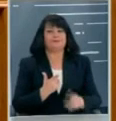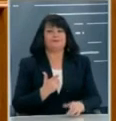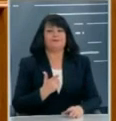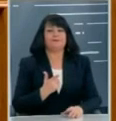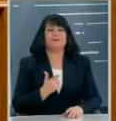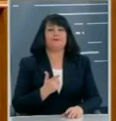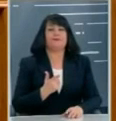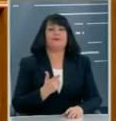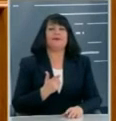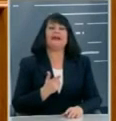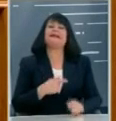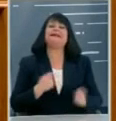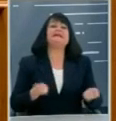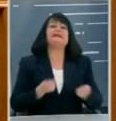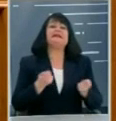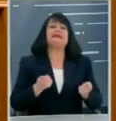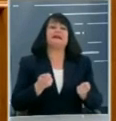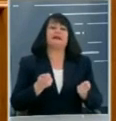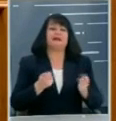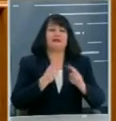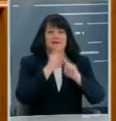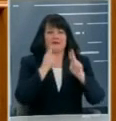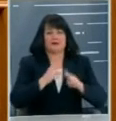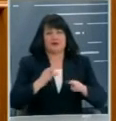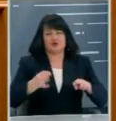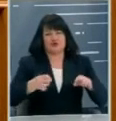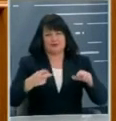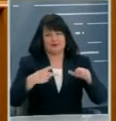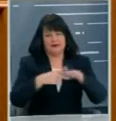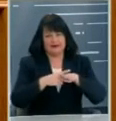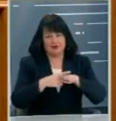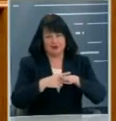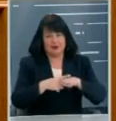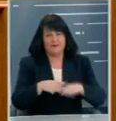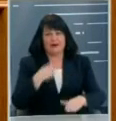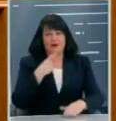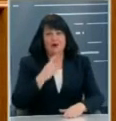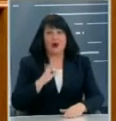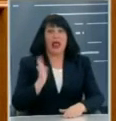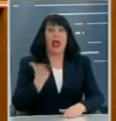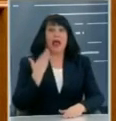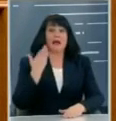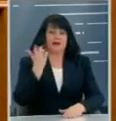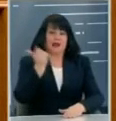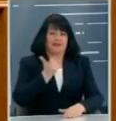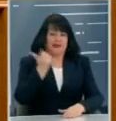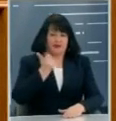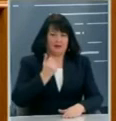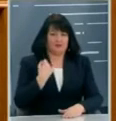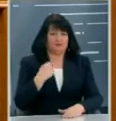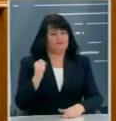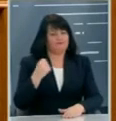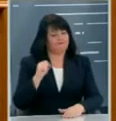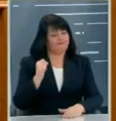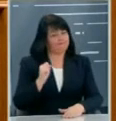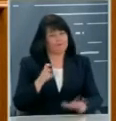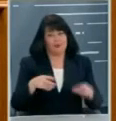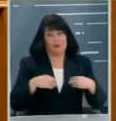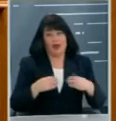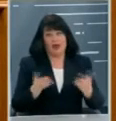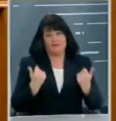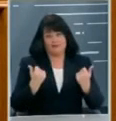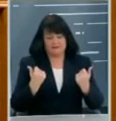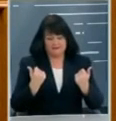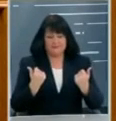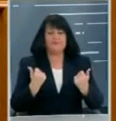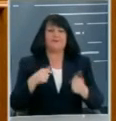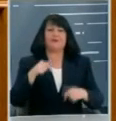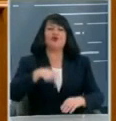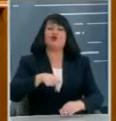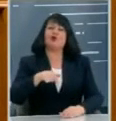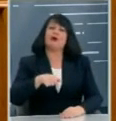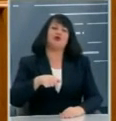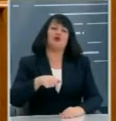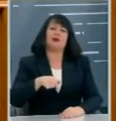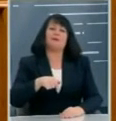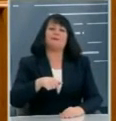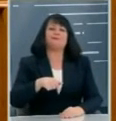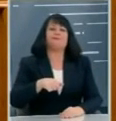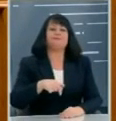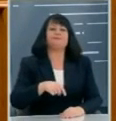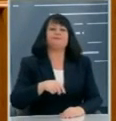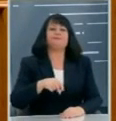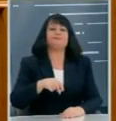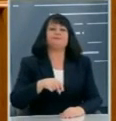Διεθνούς Νομισματικού Τομείου είναι ότι στην περίπτωση που οι δανειστές δεν δεχτούν να προχωρήσουν τώρα σε